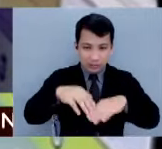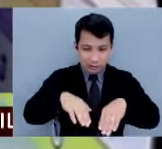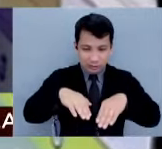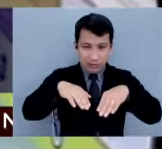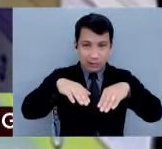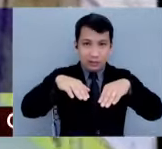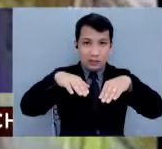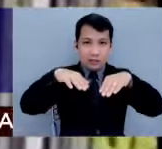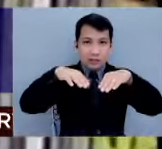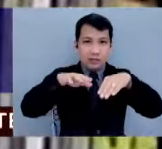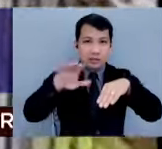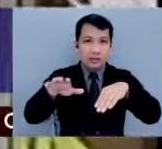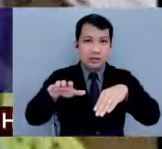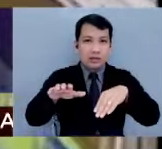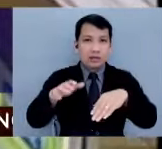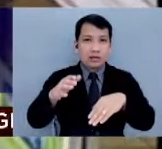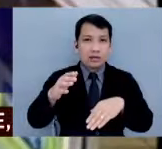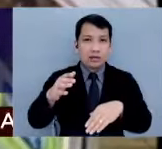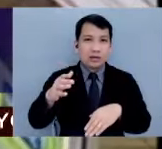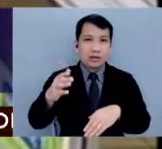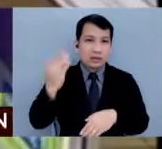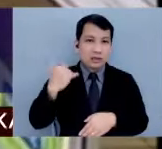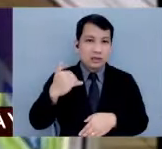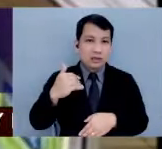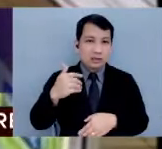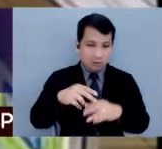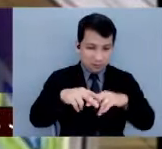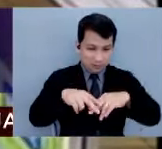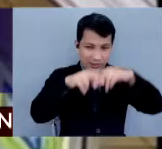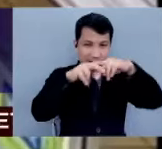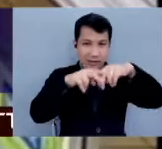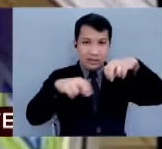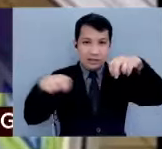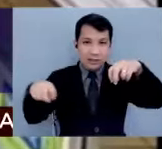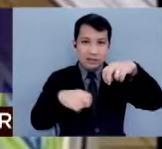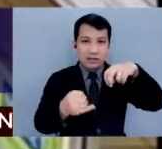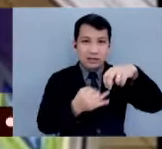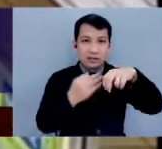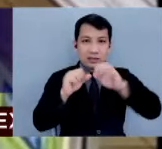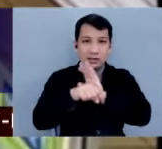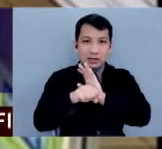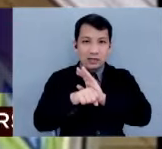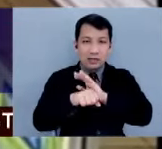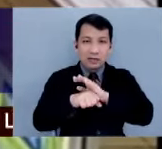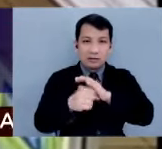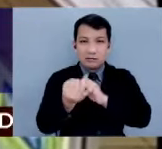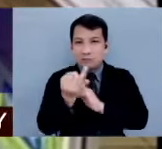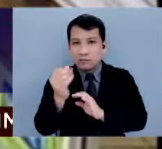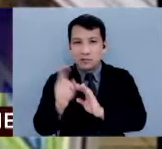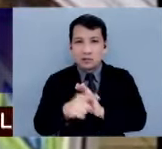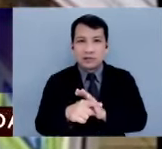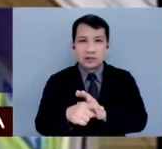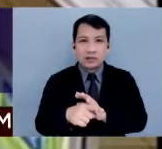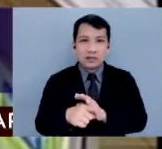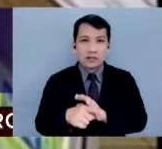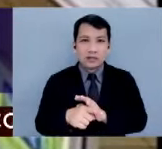kanyang coat. Ayan, nahila tuloy siya pataas. Ilang segundo siyang nakabitin o nakalambitin bago masagip ng isang